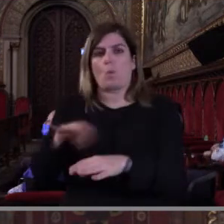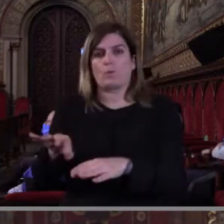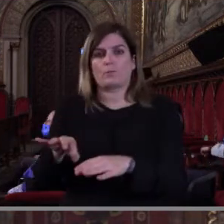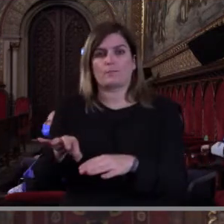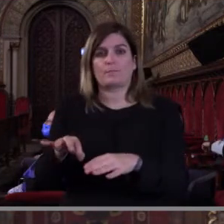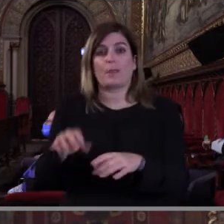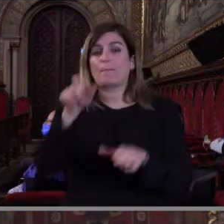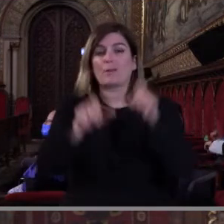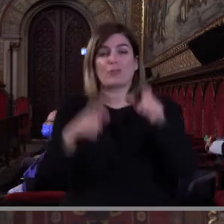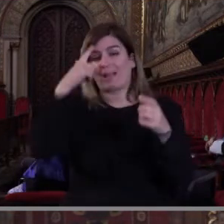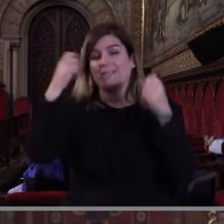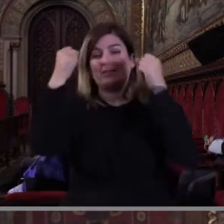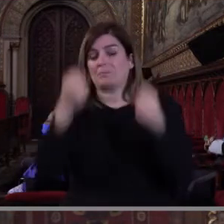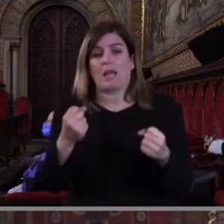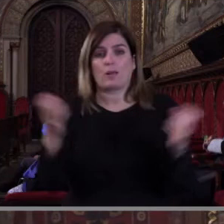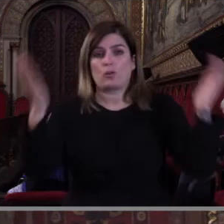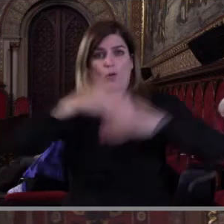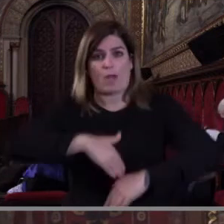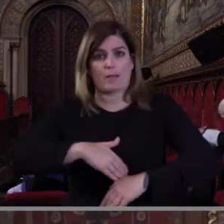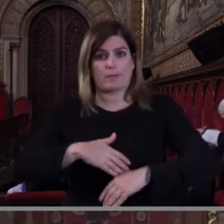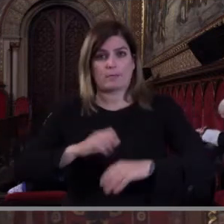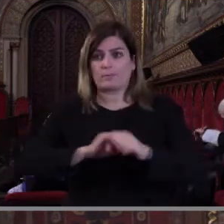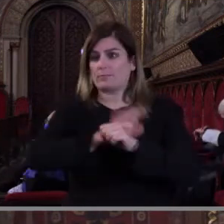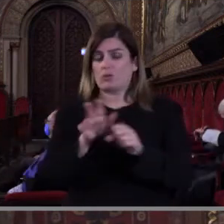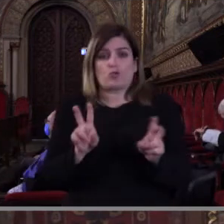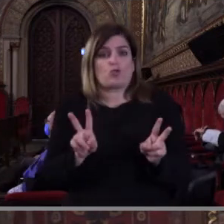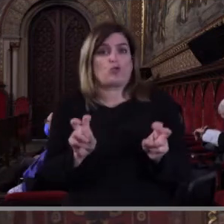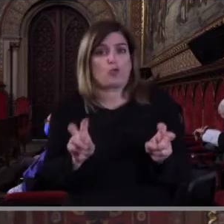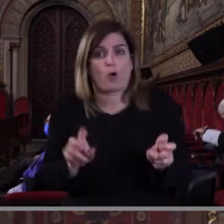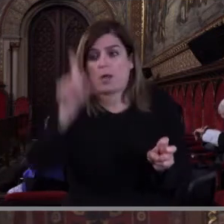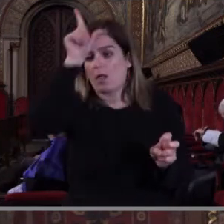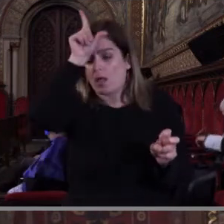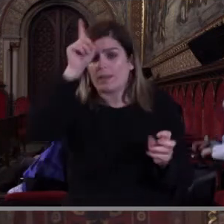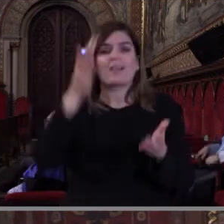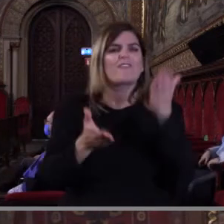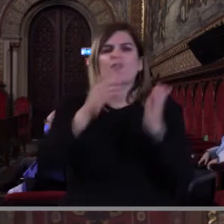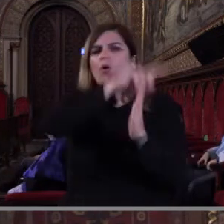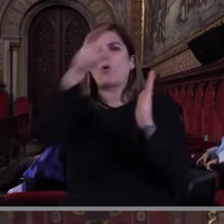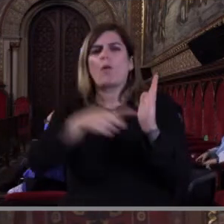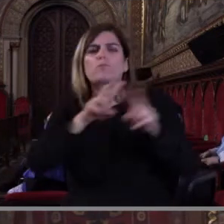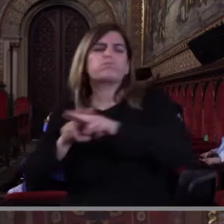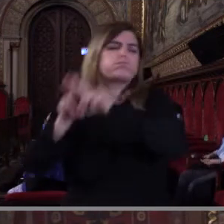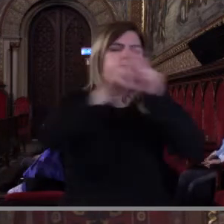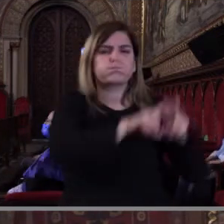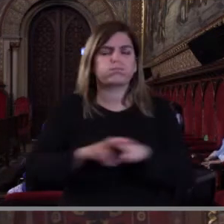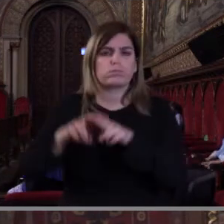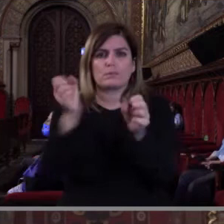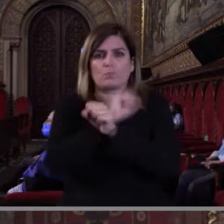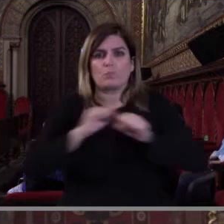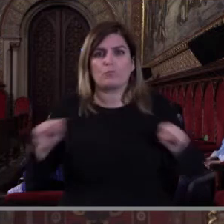amb autoritat de la malaltia. La pandèmia és encara molt propera per poder-la avaluar amb tota la seva magnitud i tot el seu